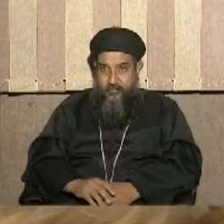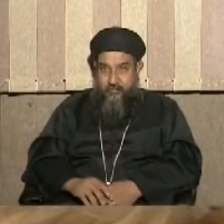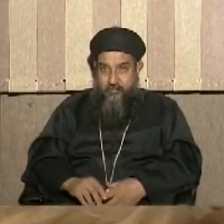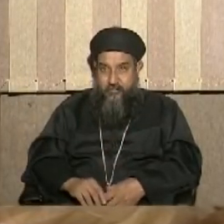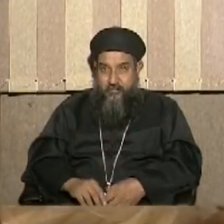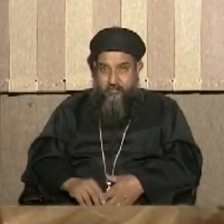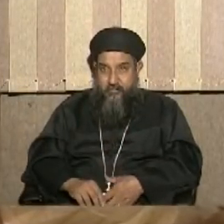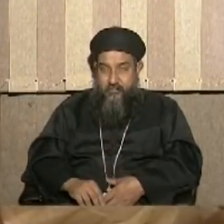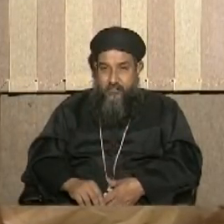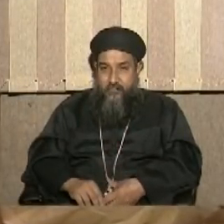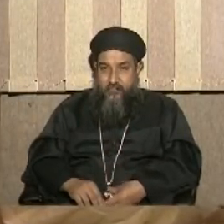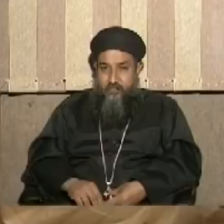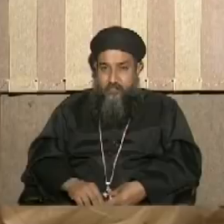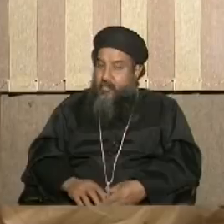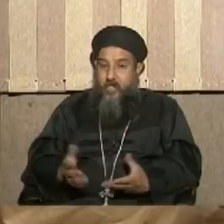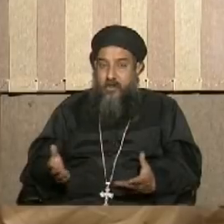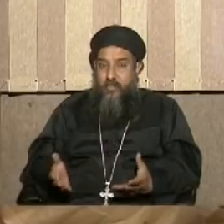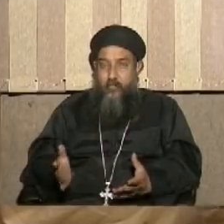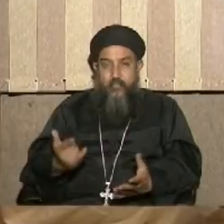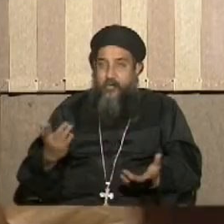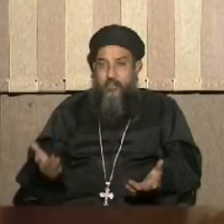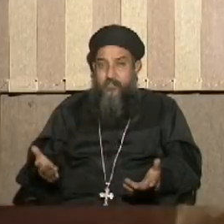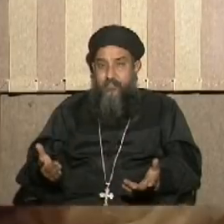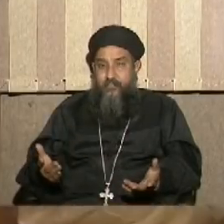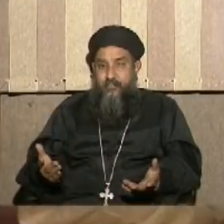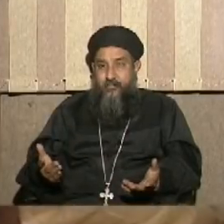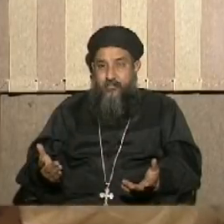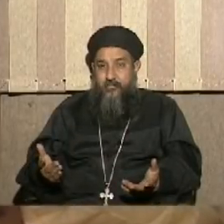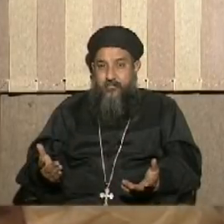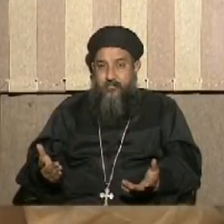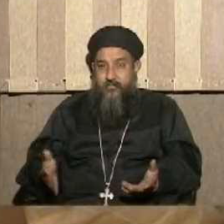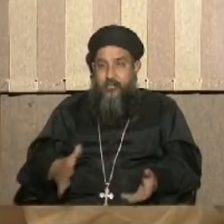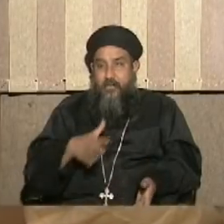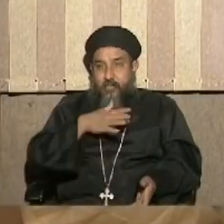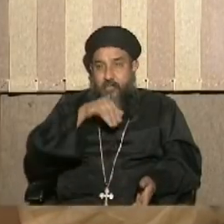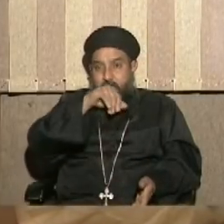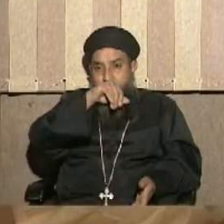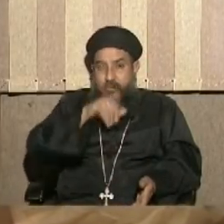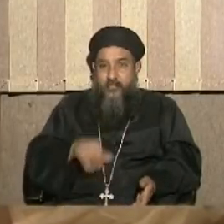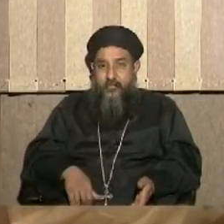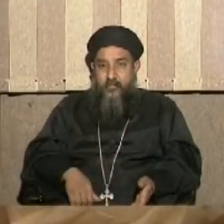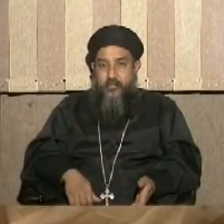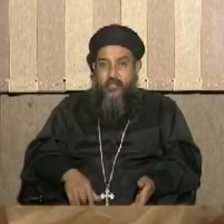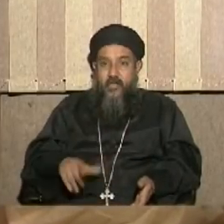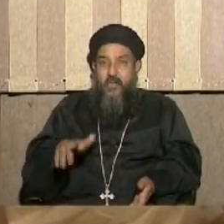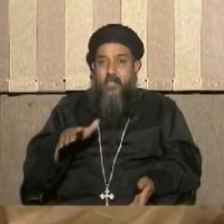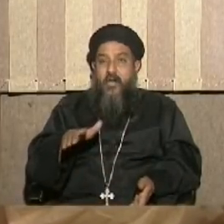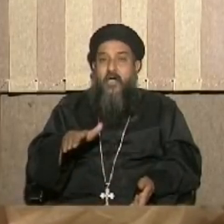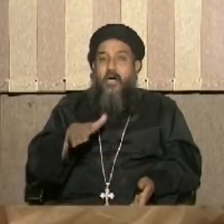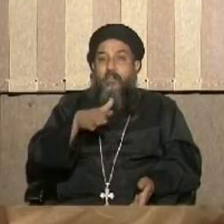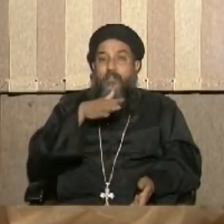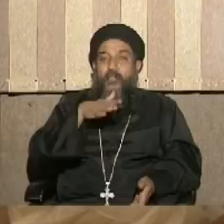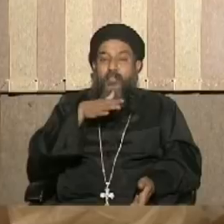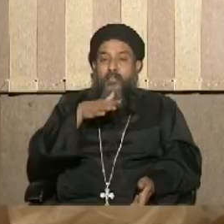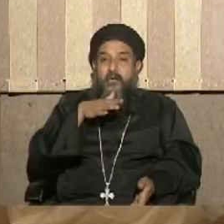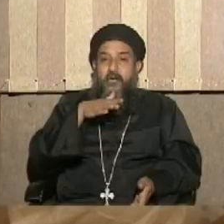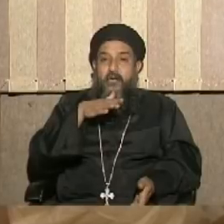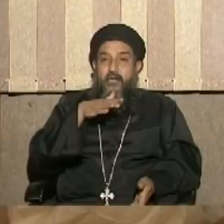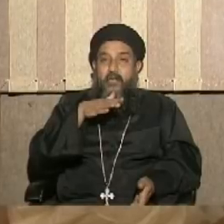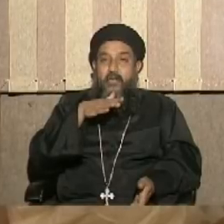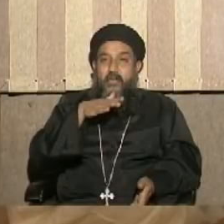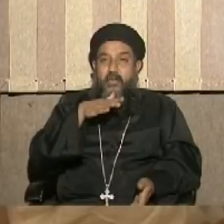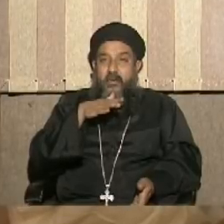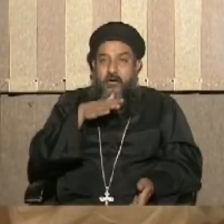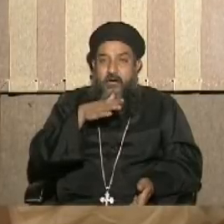تعال يا اخي شوي، تعال. مالك يا ابي؟ ابونا مكسيموس تعبان قوي.